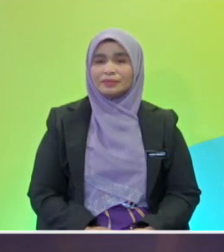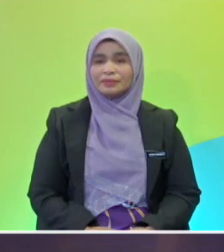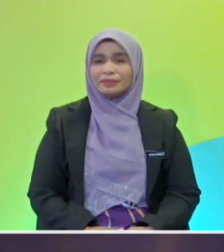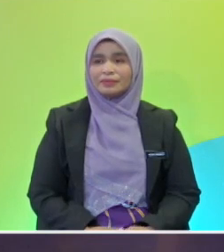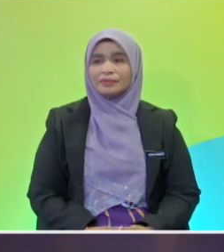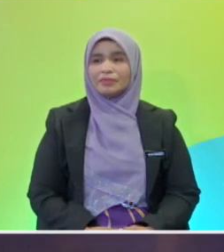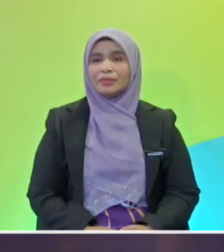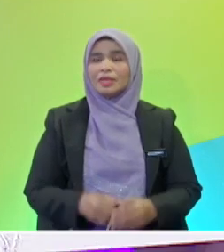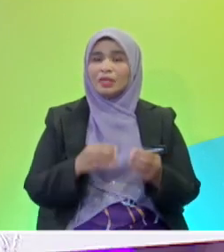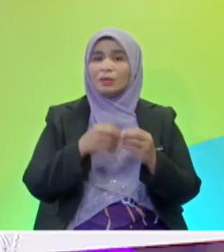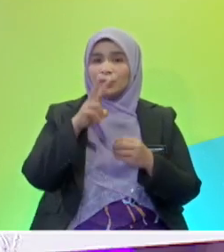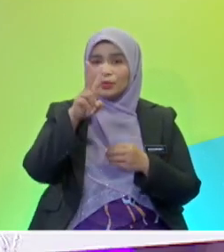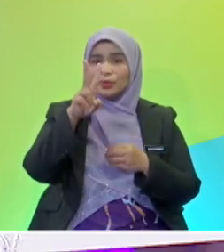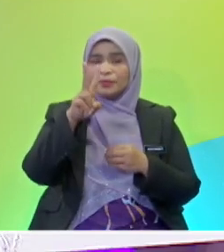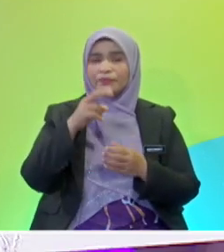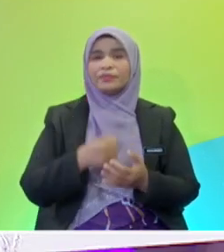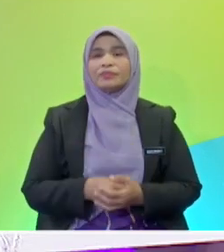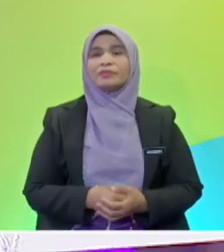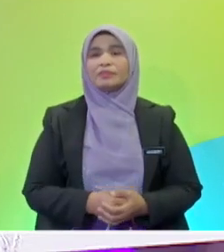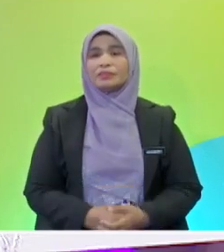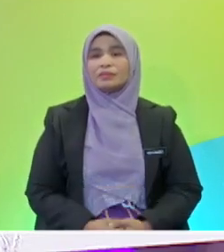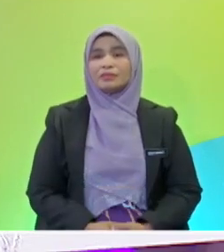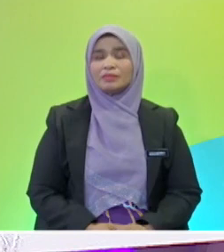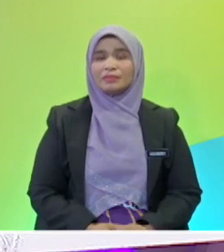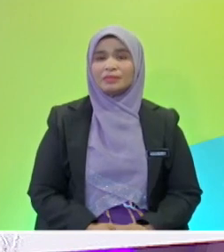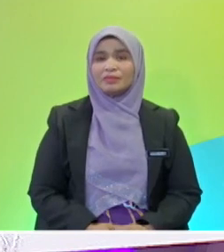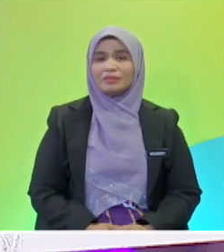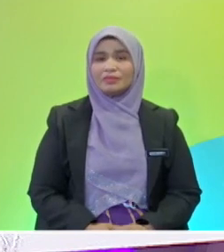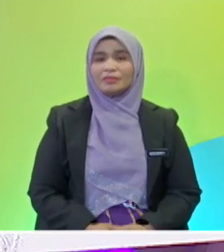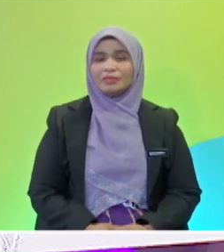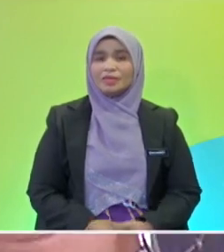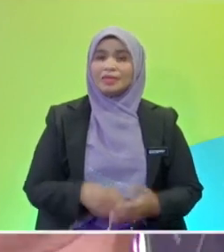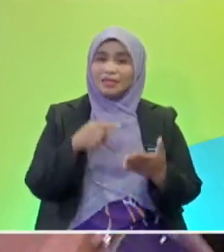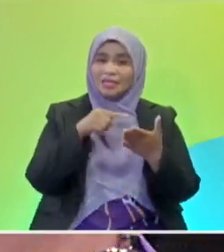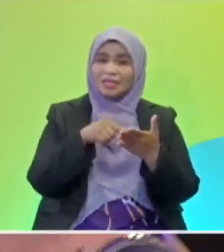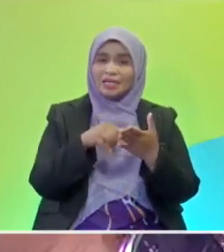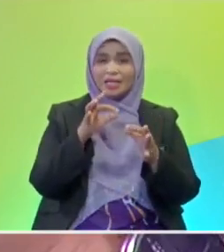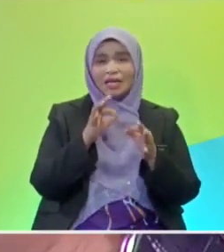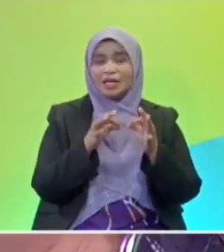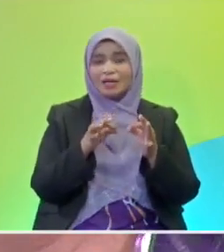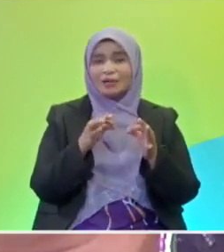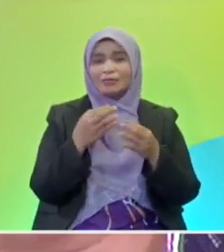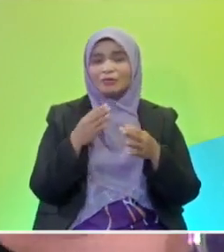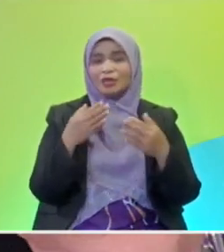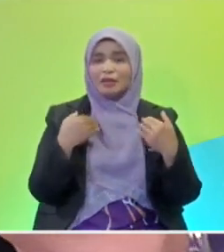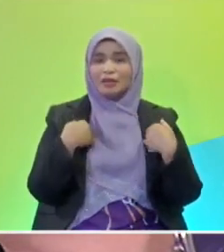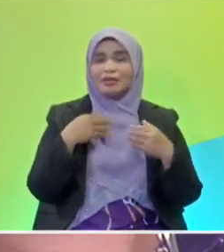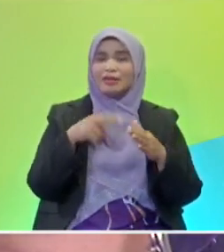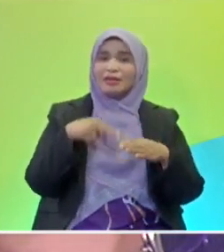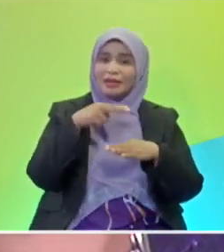oke J okey ini saya tahu ini kalau dah ada naik turun naik